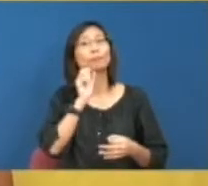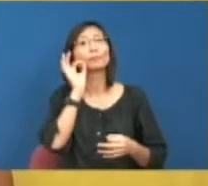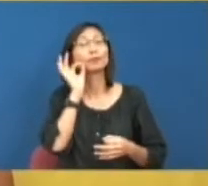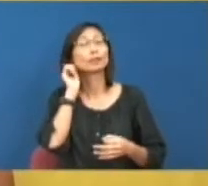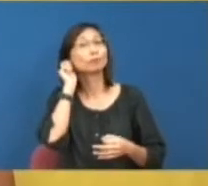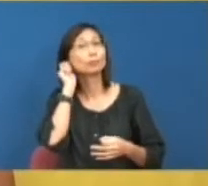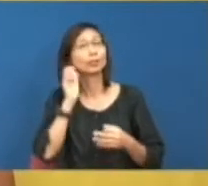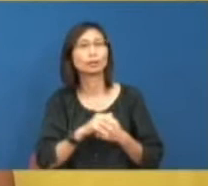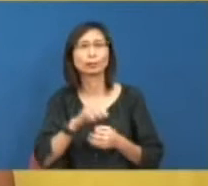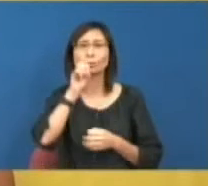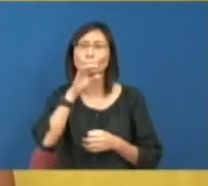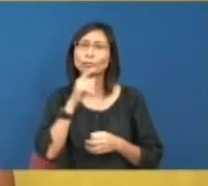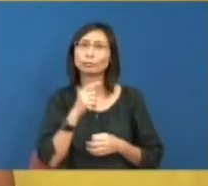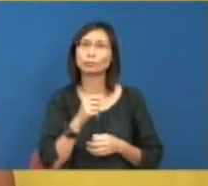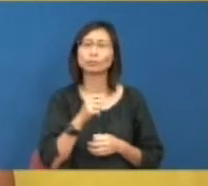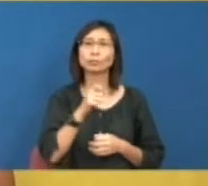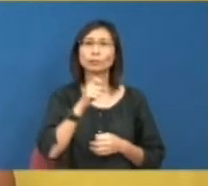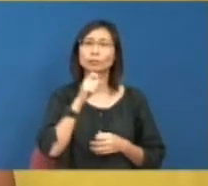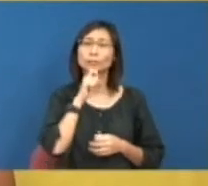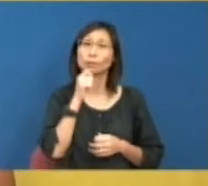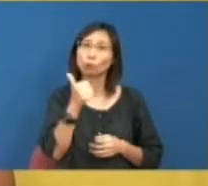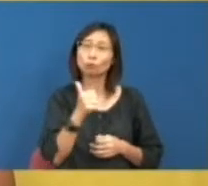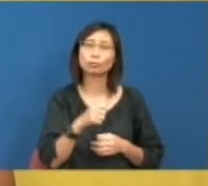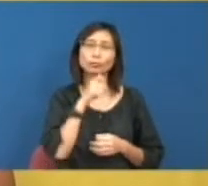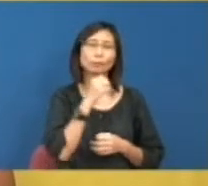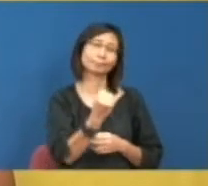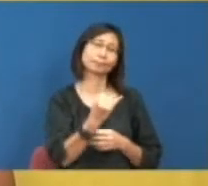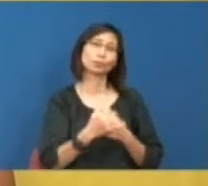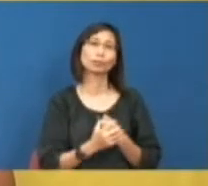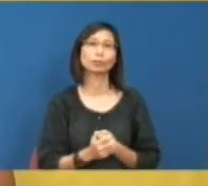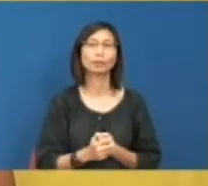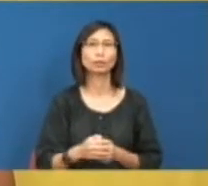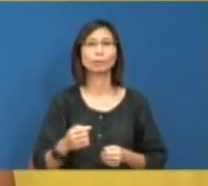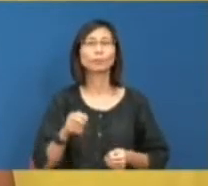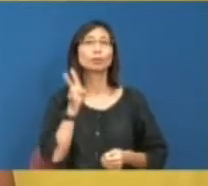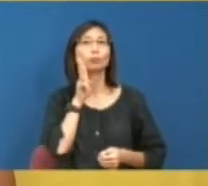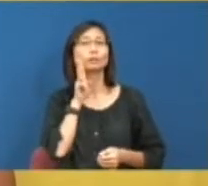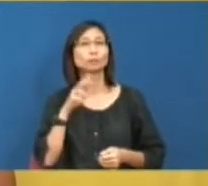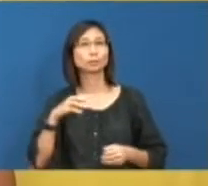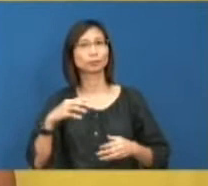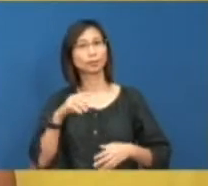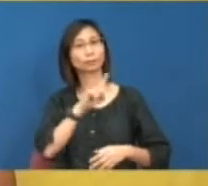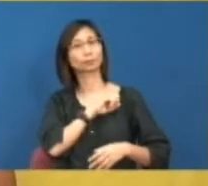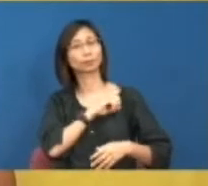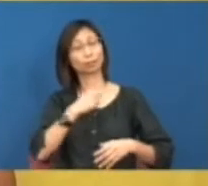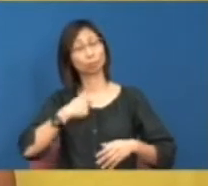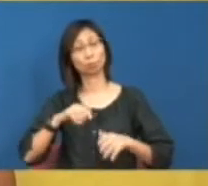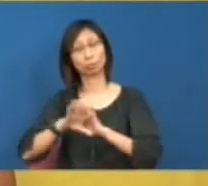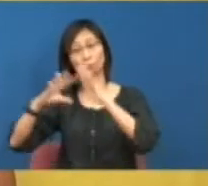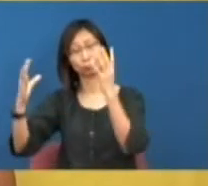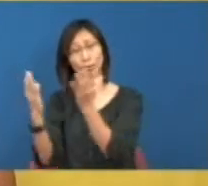果嗰好似包括我在內嗰100-200人，即係覺得得天獨厚，